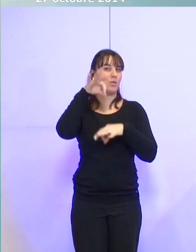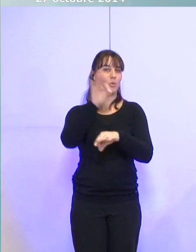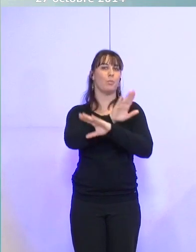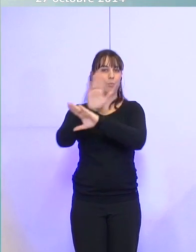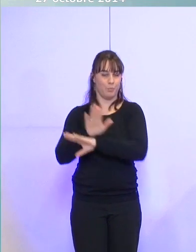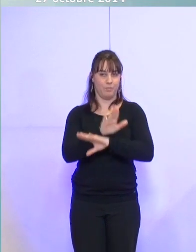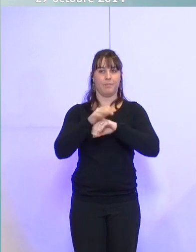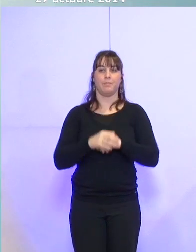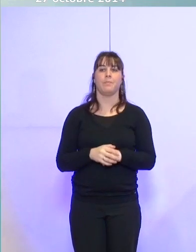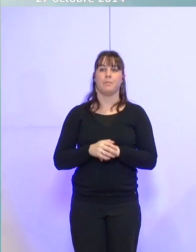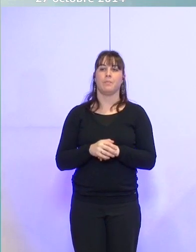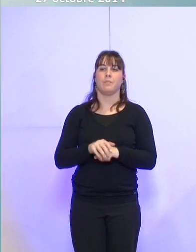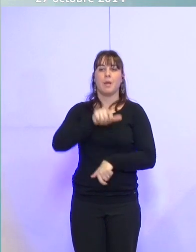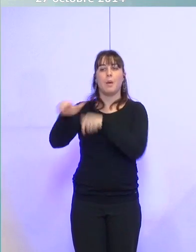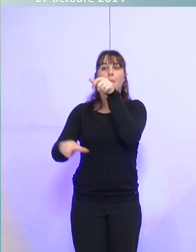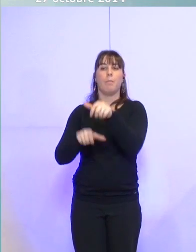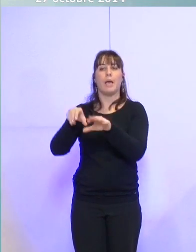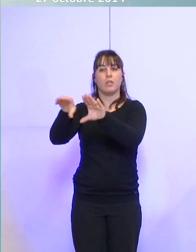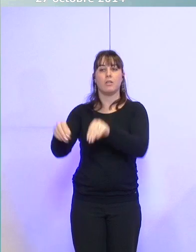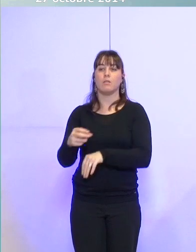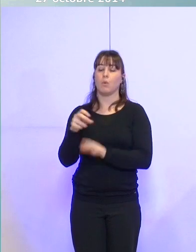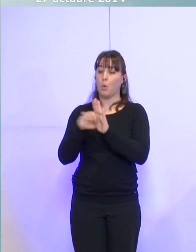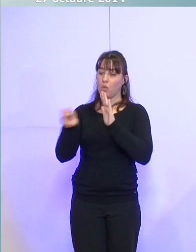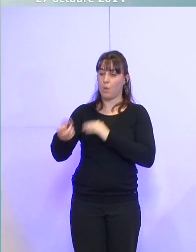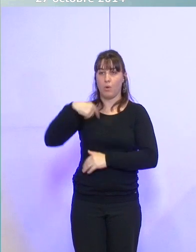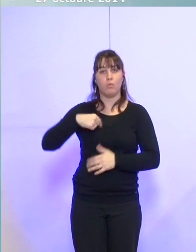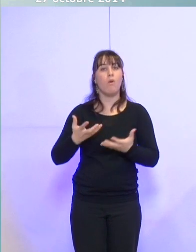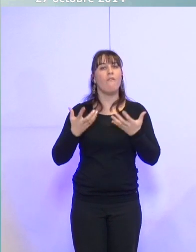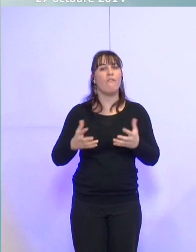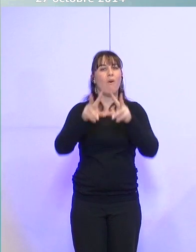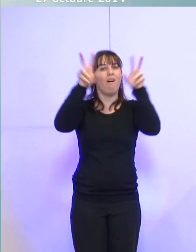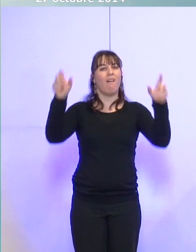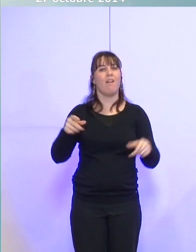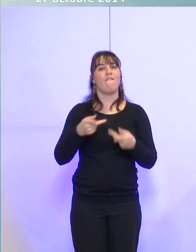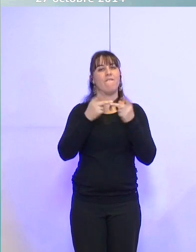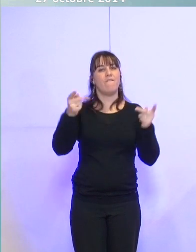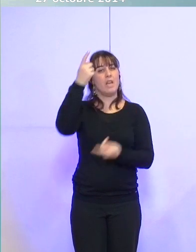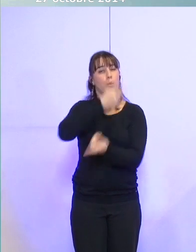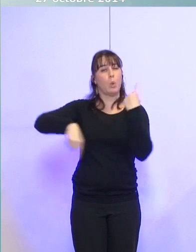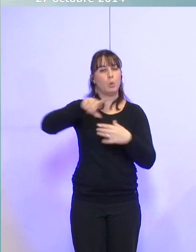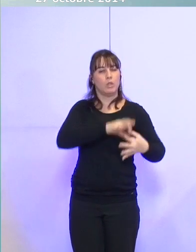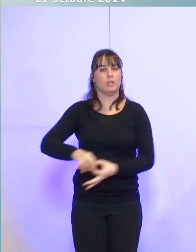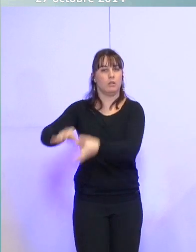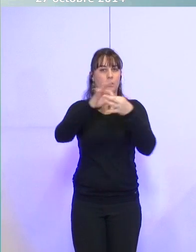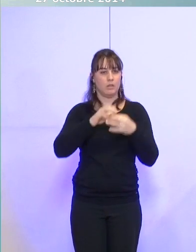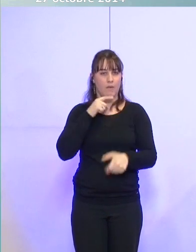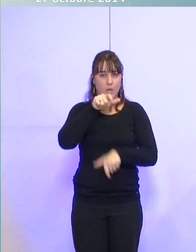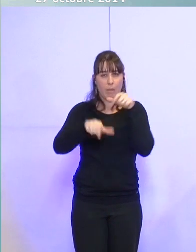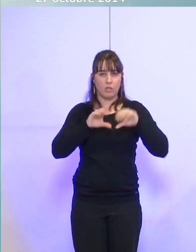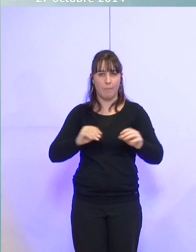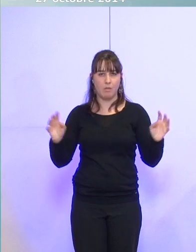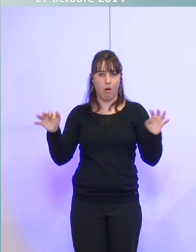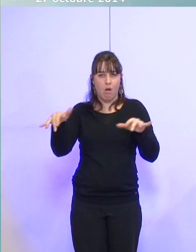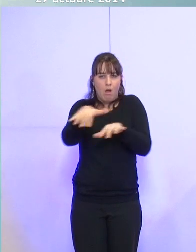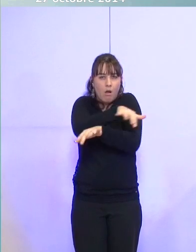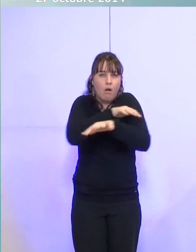les Grenoblois, nous avons pris l'engagement de faire de Grenoble une ville pour tous. Une ville où les habitants se mélangent. Une